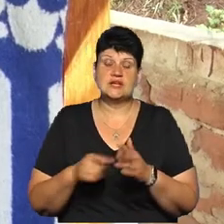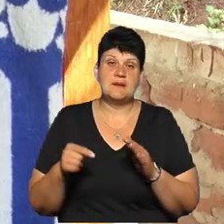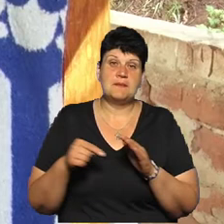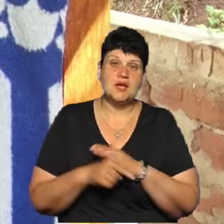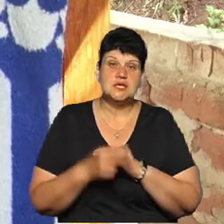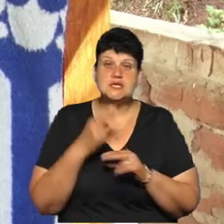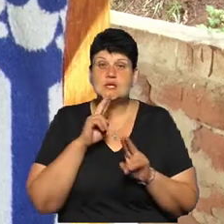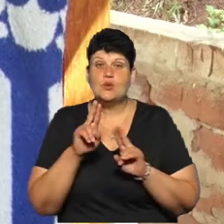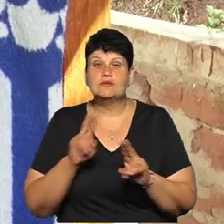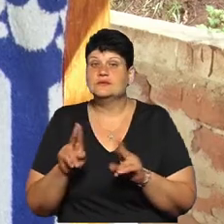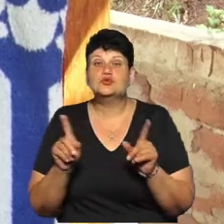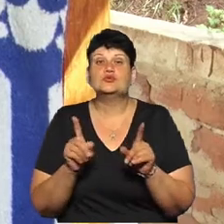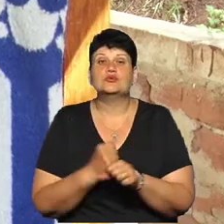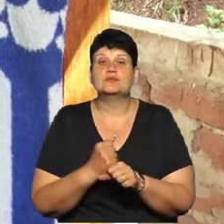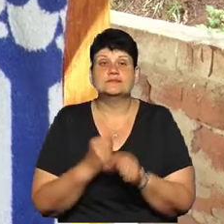цілувати, чи що, не знаю.